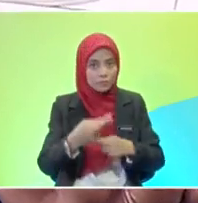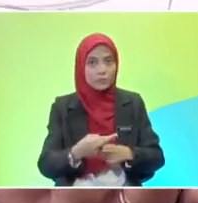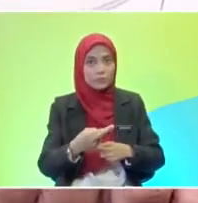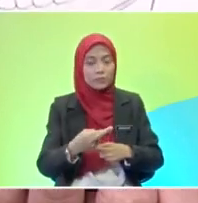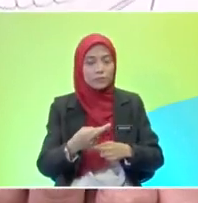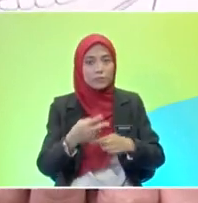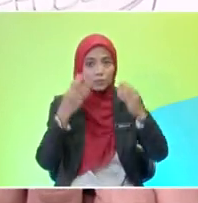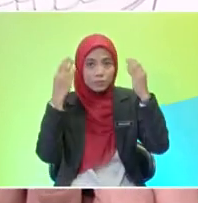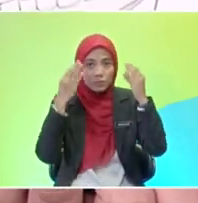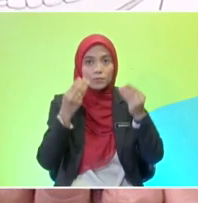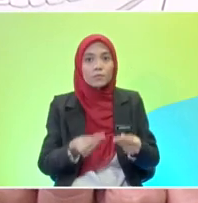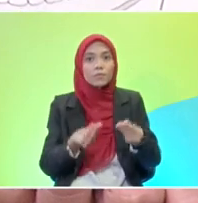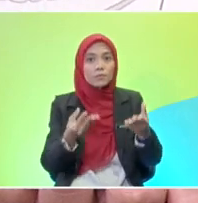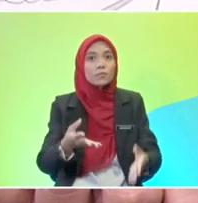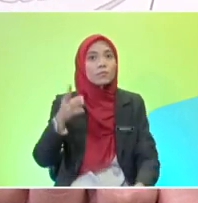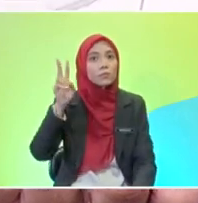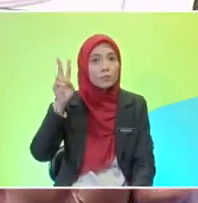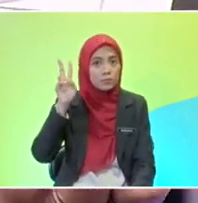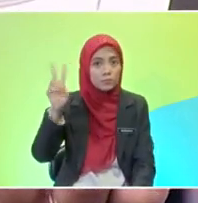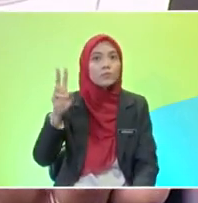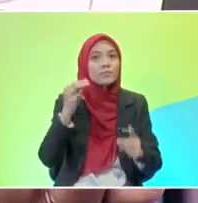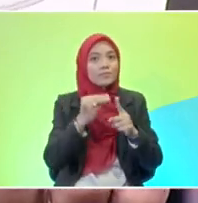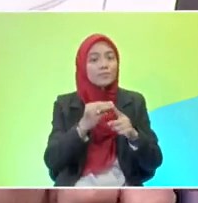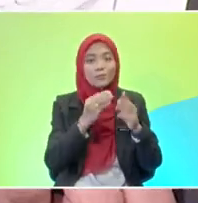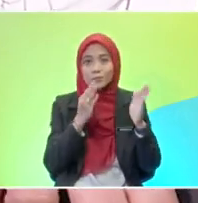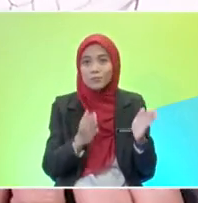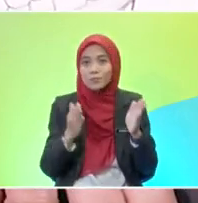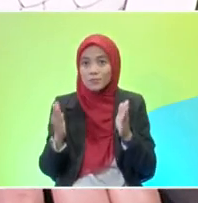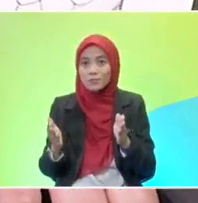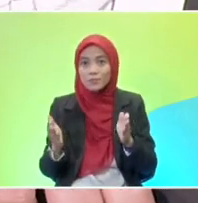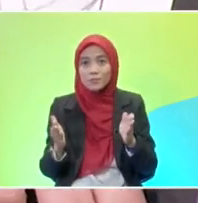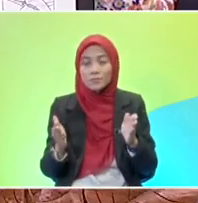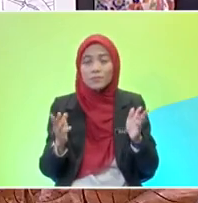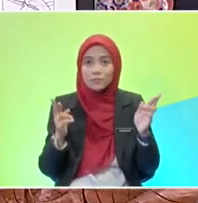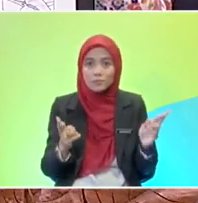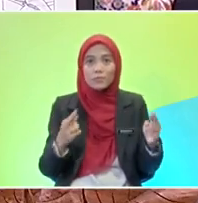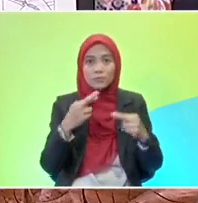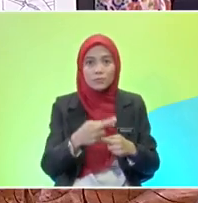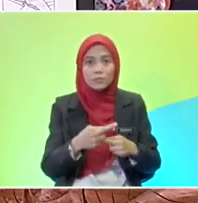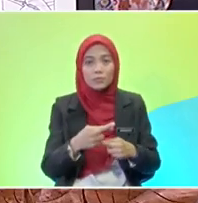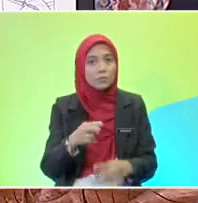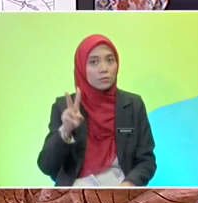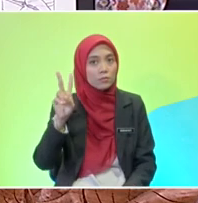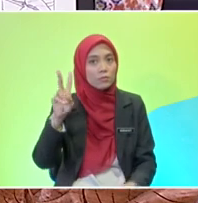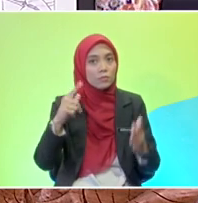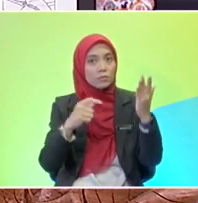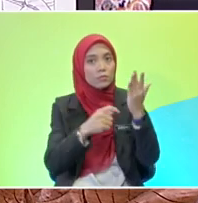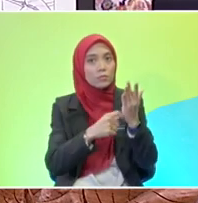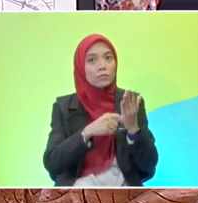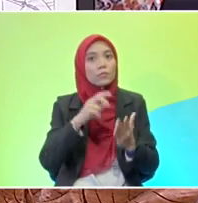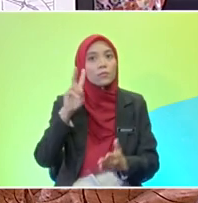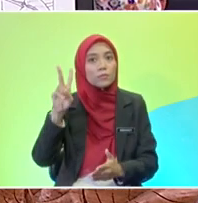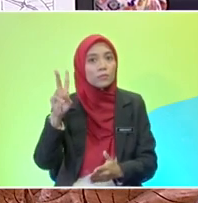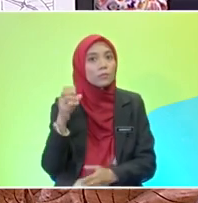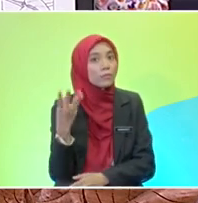dua maka untuk susunan ruang Oke tambah dua tambah dua berapa rupiah